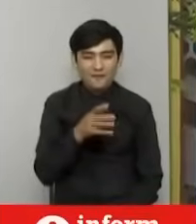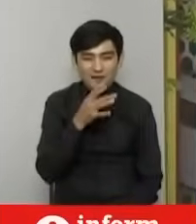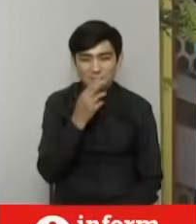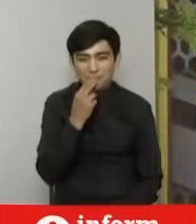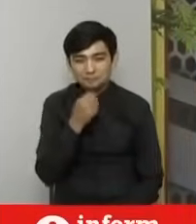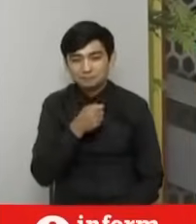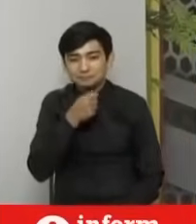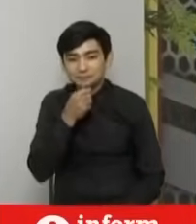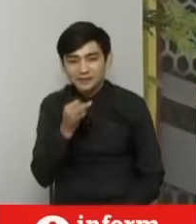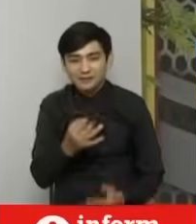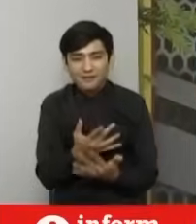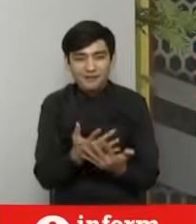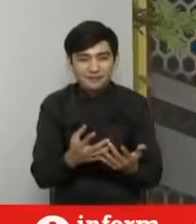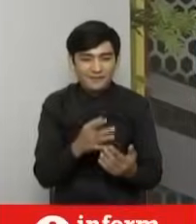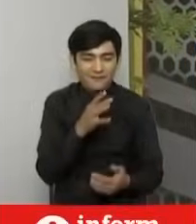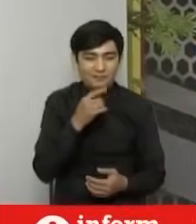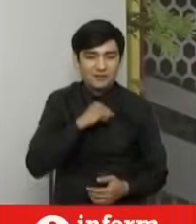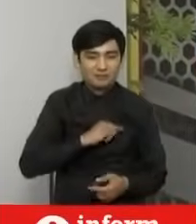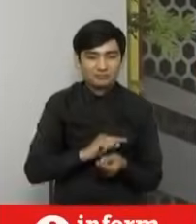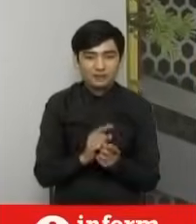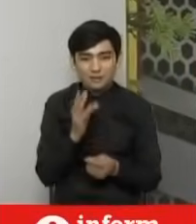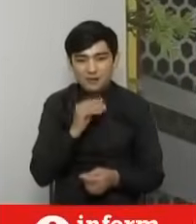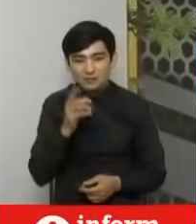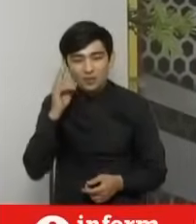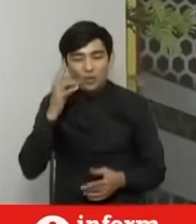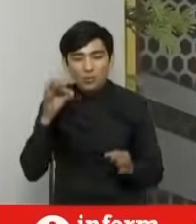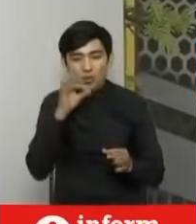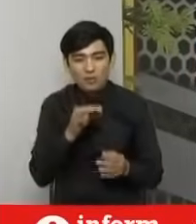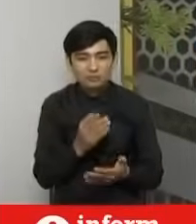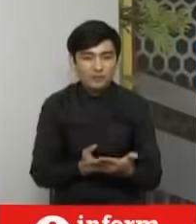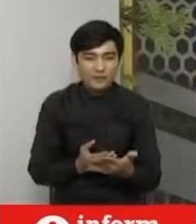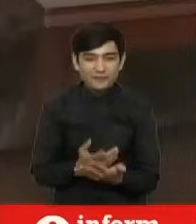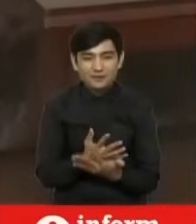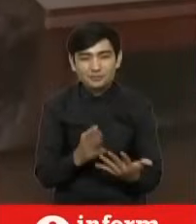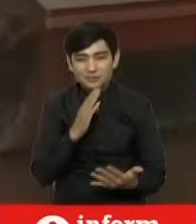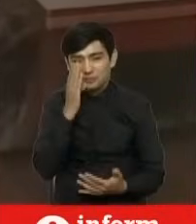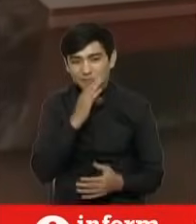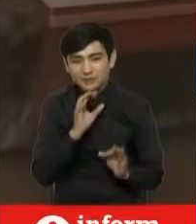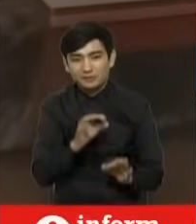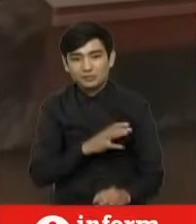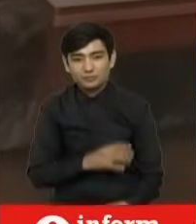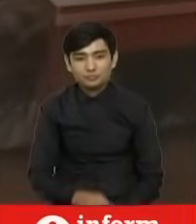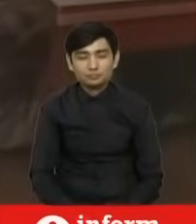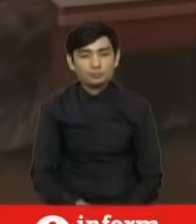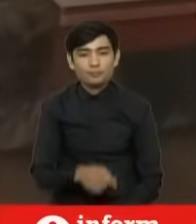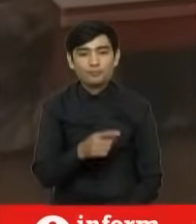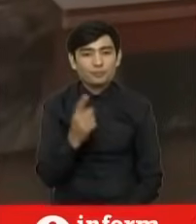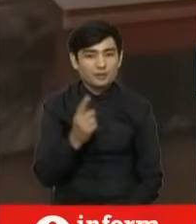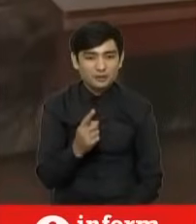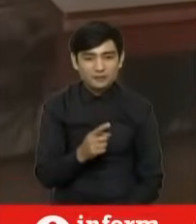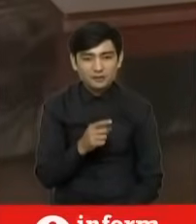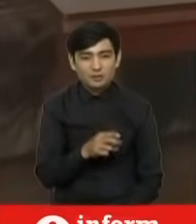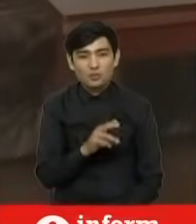дети преодолевают по-разному. Психолог Филипп Кочерин дал несколько советов родителям подростков. Первое – это поддерживать